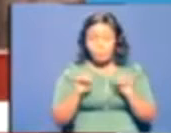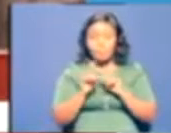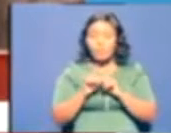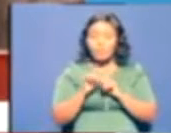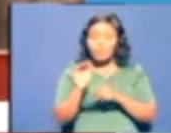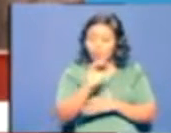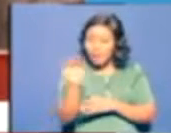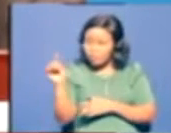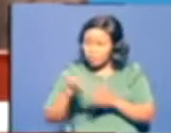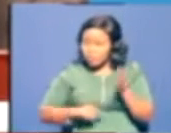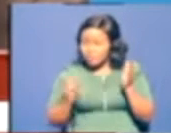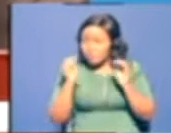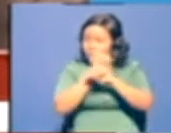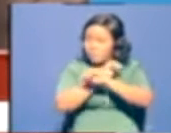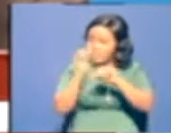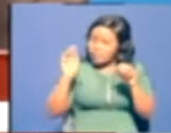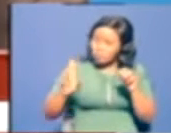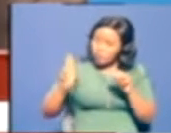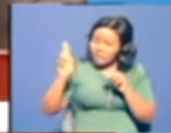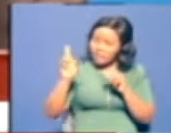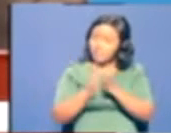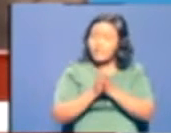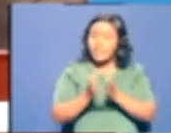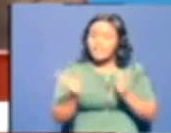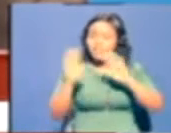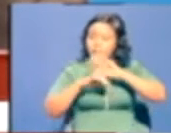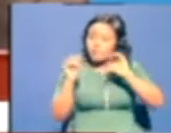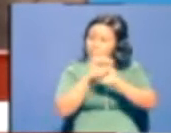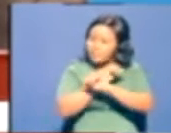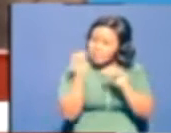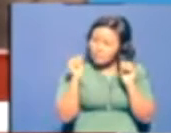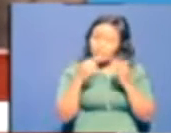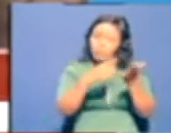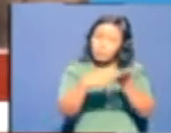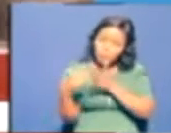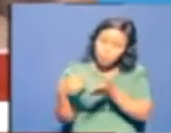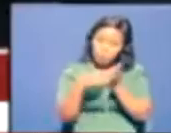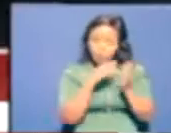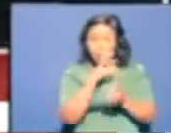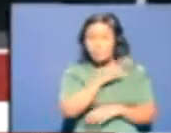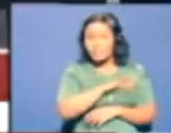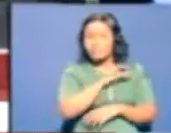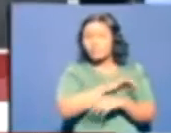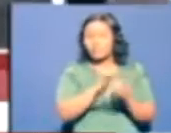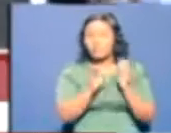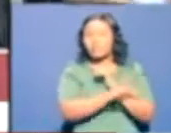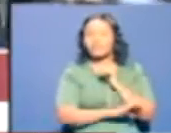Uhuru Kenyatta na naibu wake Dr. William Ruto kuridhiana kwa manufaa ya taifa hili.